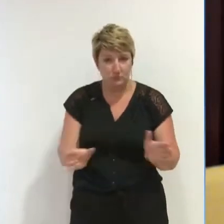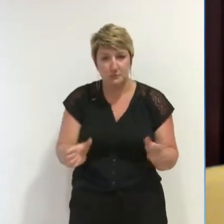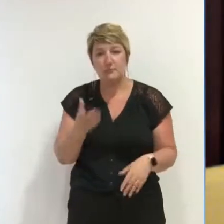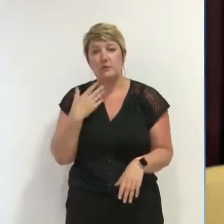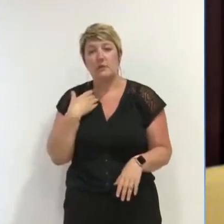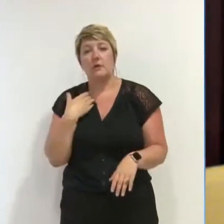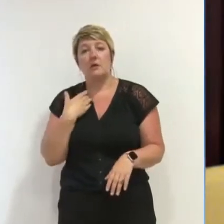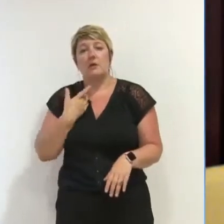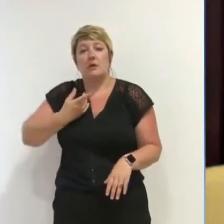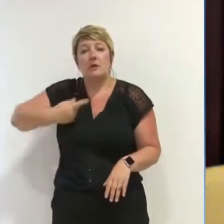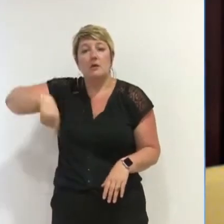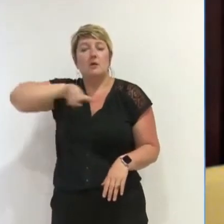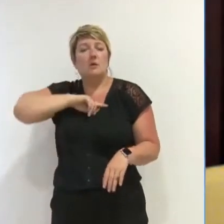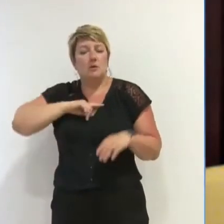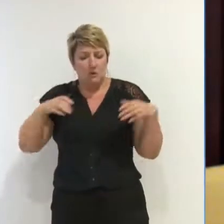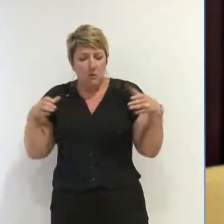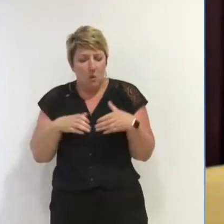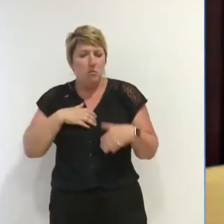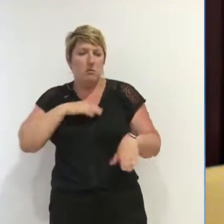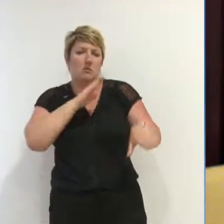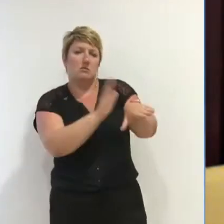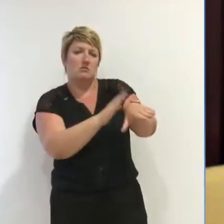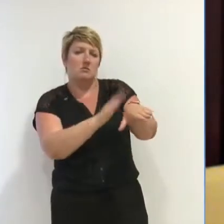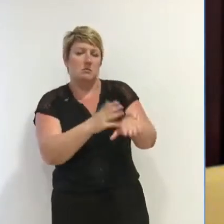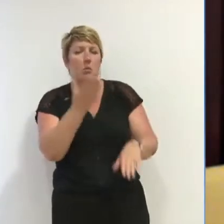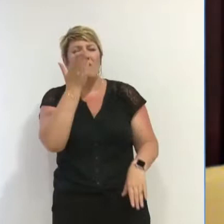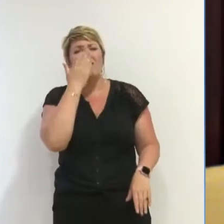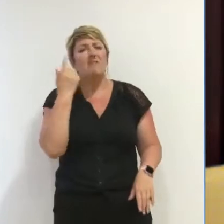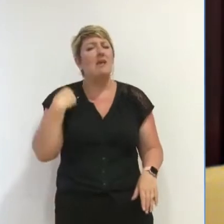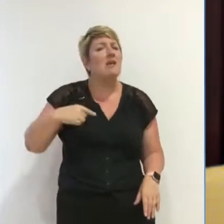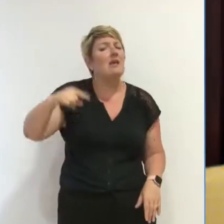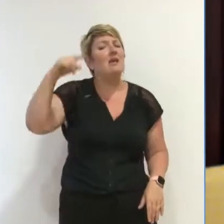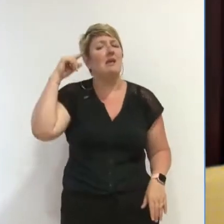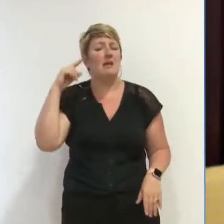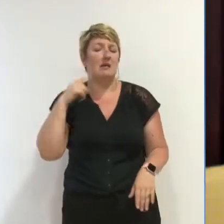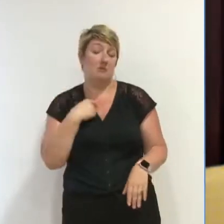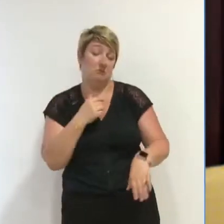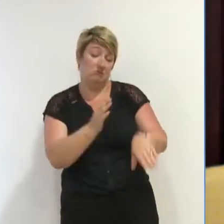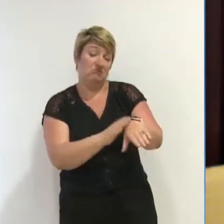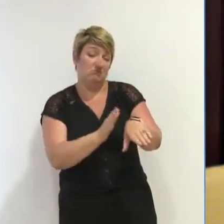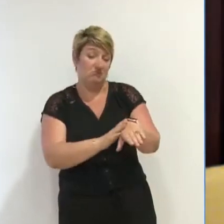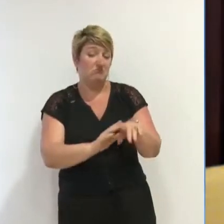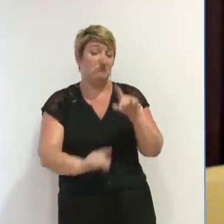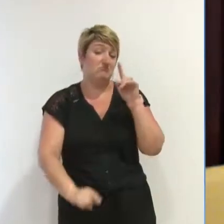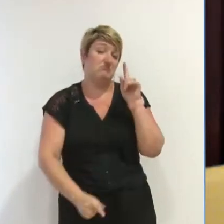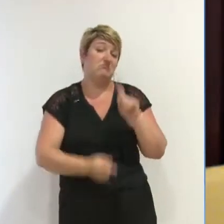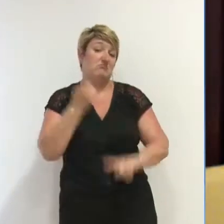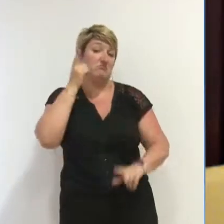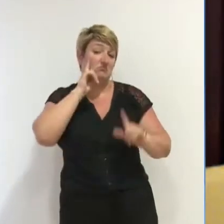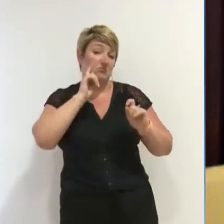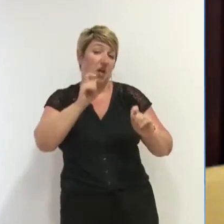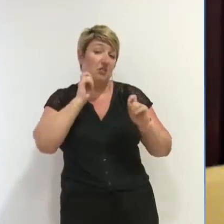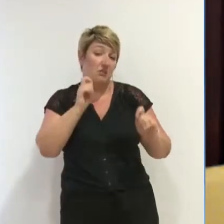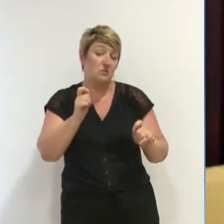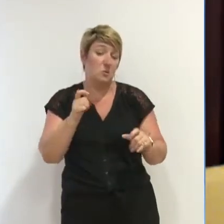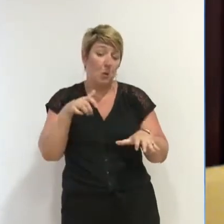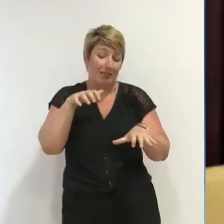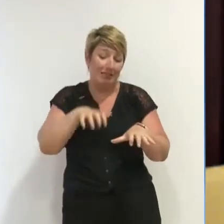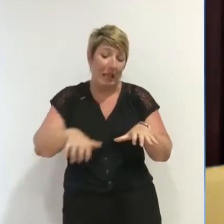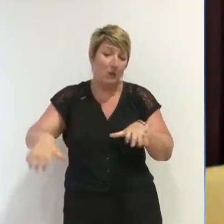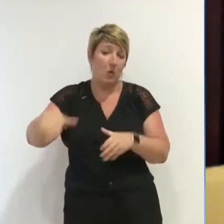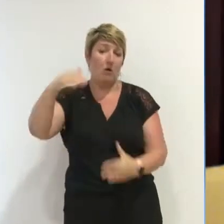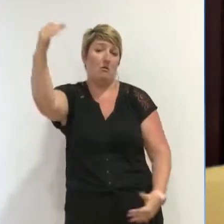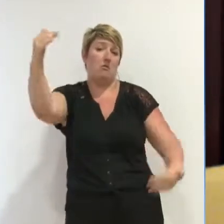Notre groupe vous avait alerté effectivement lors de notre discussion au mois de février aussi sur l'importance et sur le risque de l'iniquité de